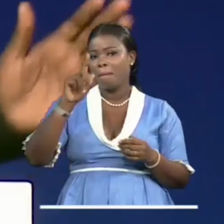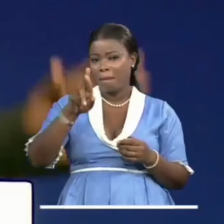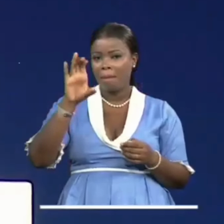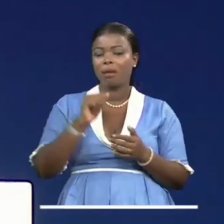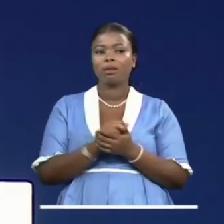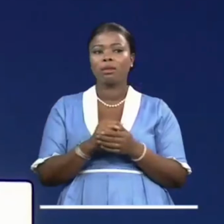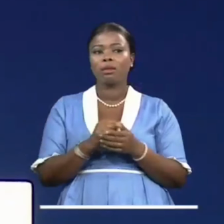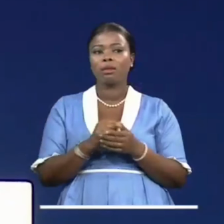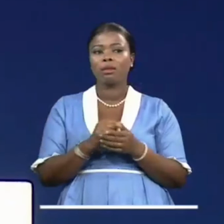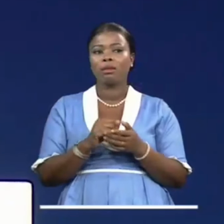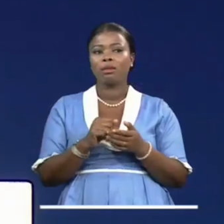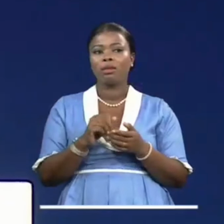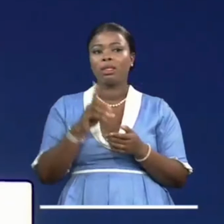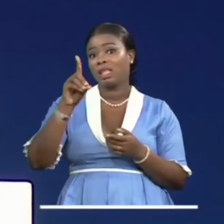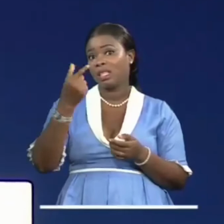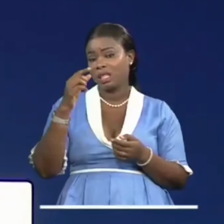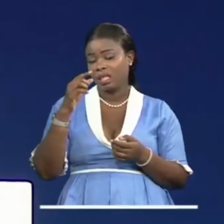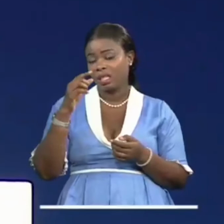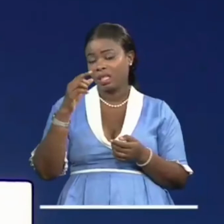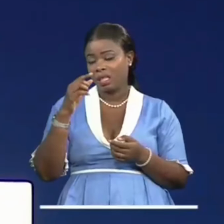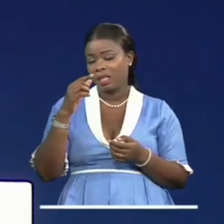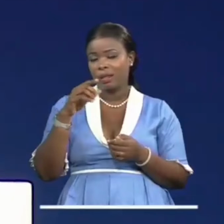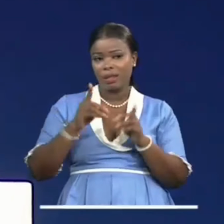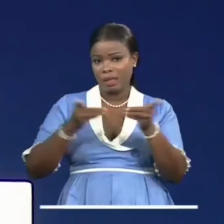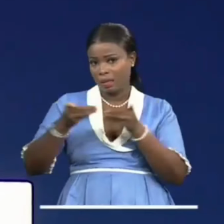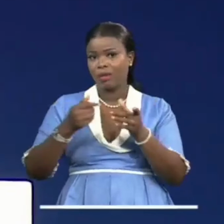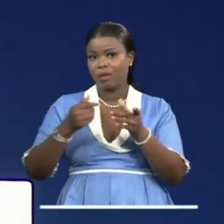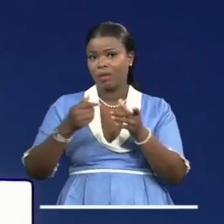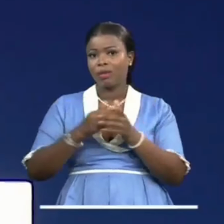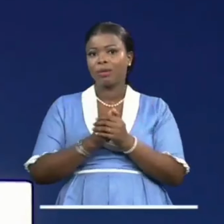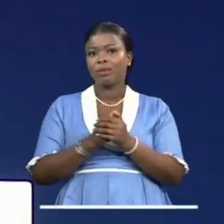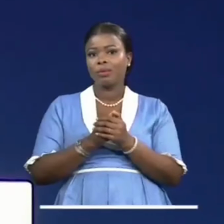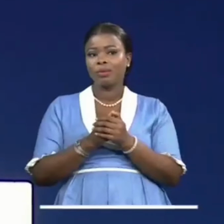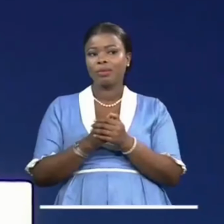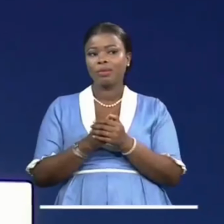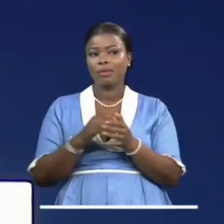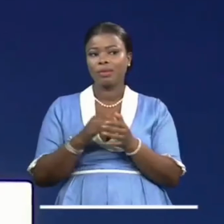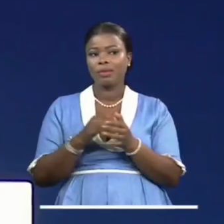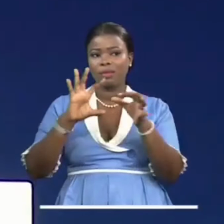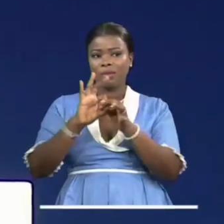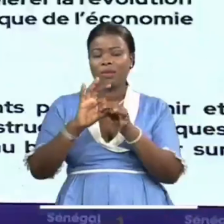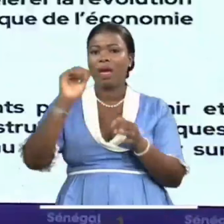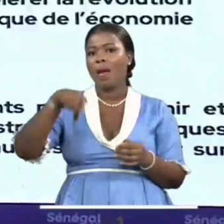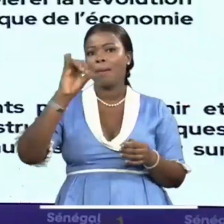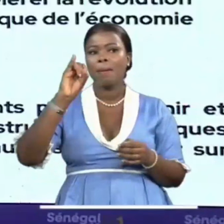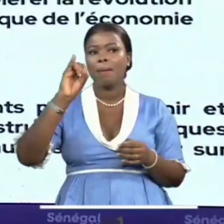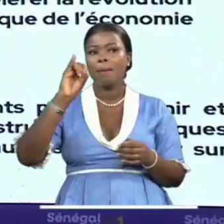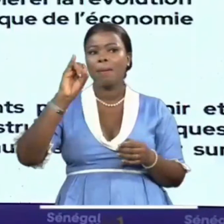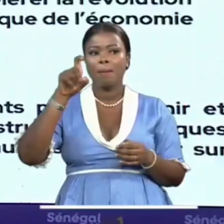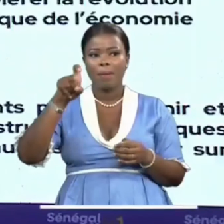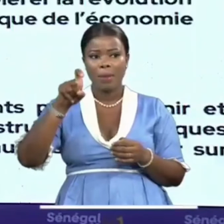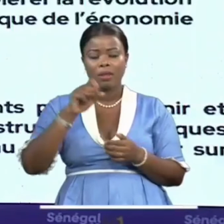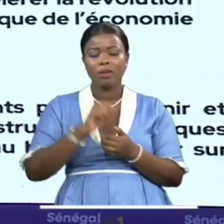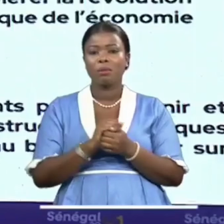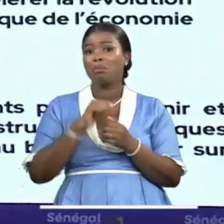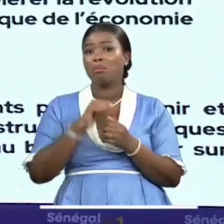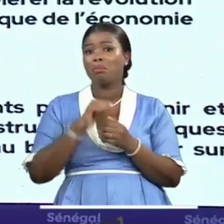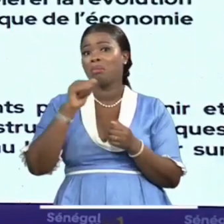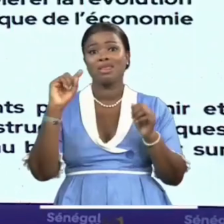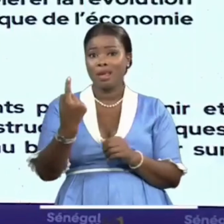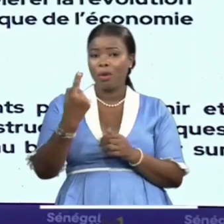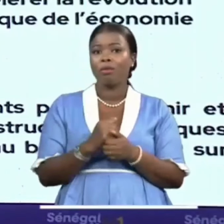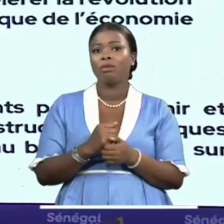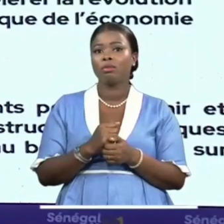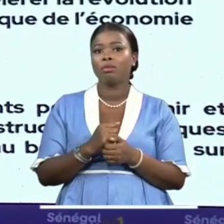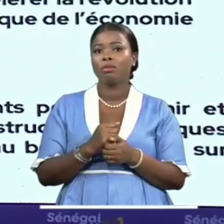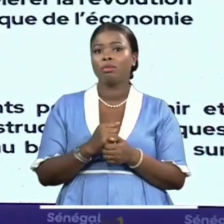déj laapx nous devons renforcer l'attractivité de l'environnement des affaires pas seulement pour attirer les investisements